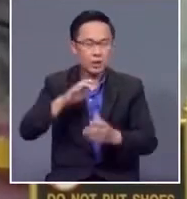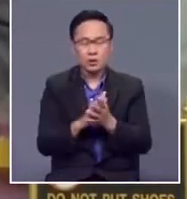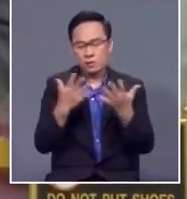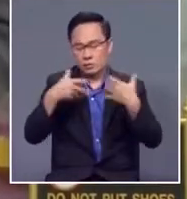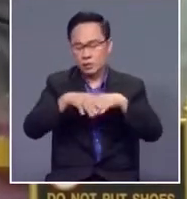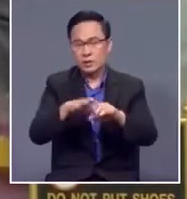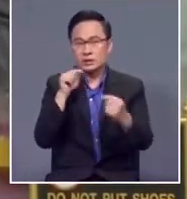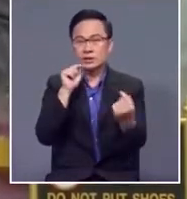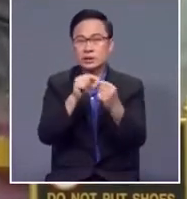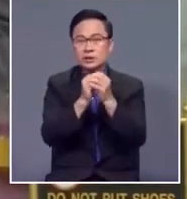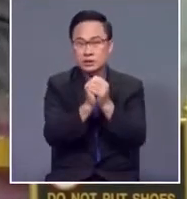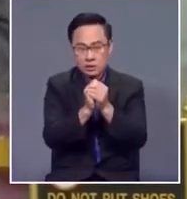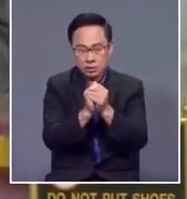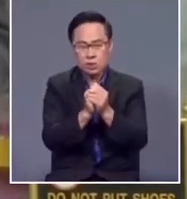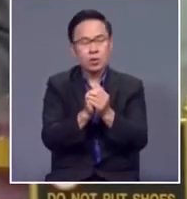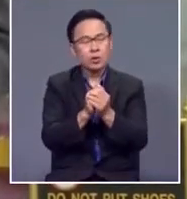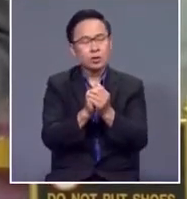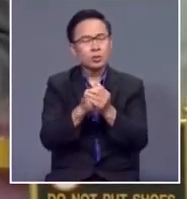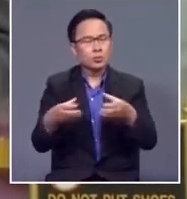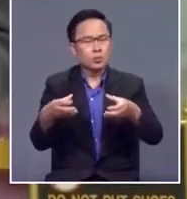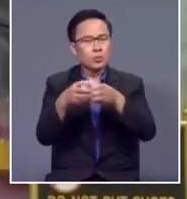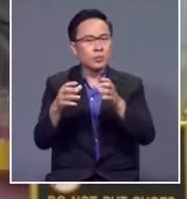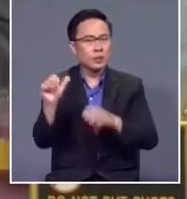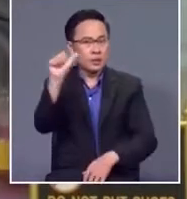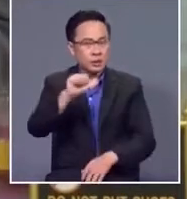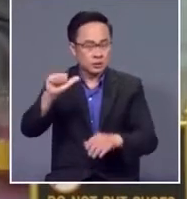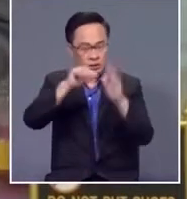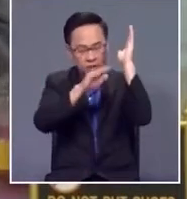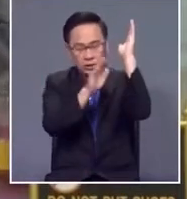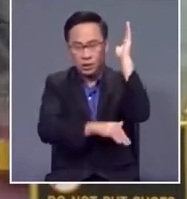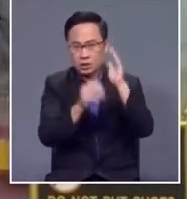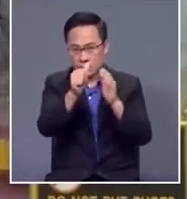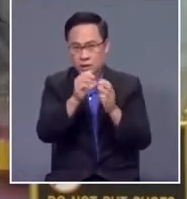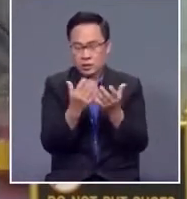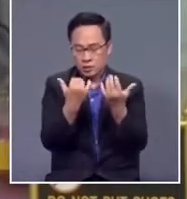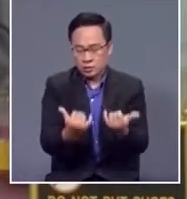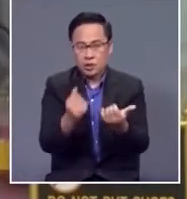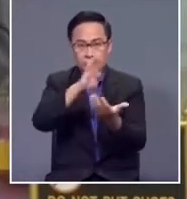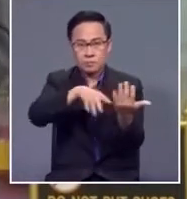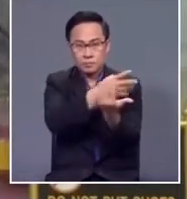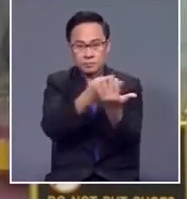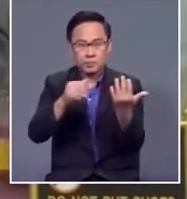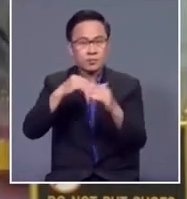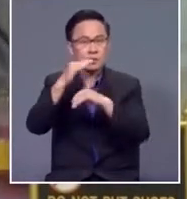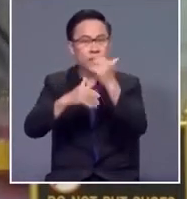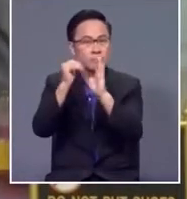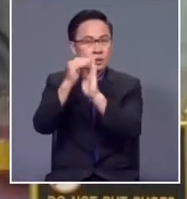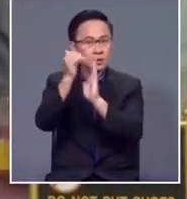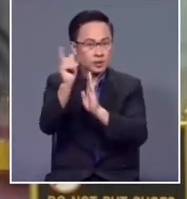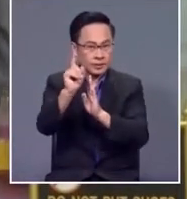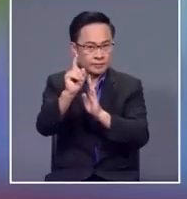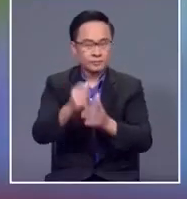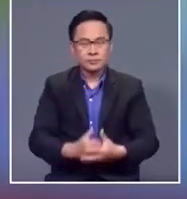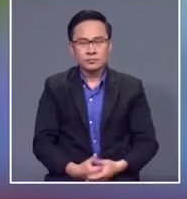ปถึงประเทศจีนแล้วก็หลากหลายประเทศในเอเชียใต้อีกด้วยนะคะดังนั้นรัฐบาลมียุทธศาสตร์ในการพัฒนาภาคเหนืออย่างไรไปติดตามกันค่ะ